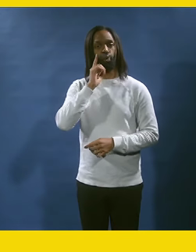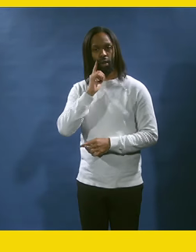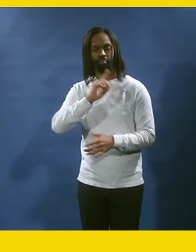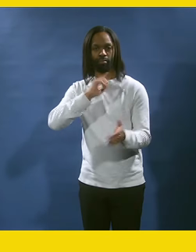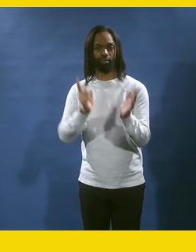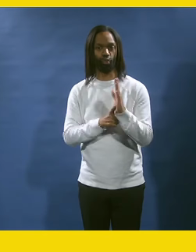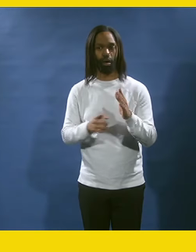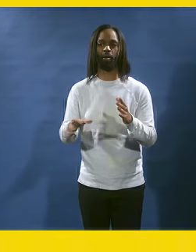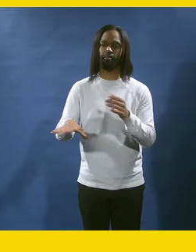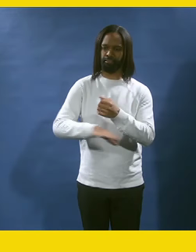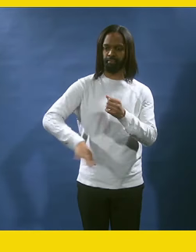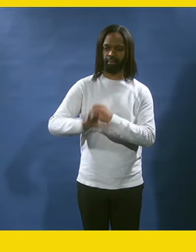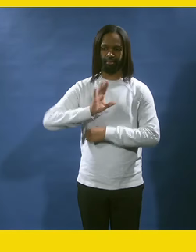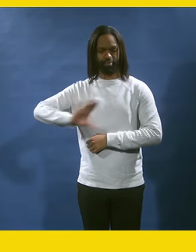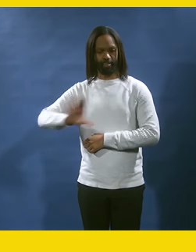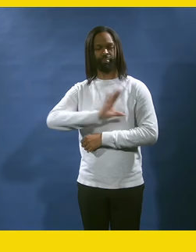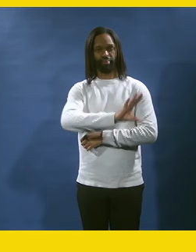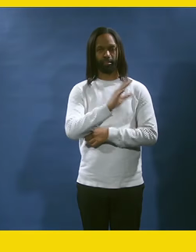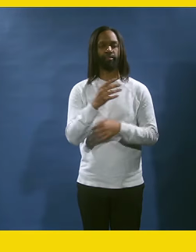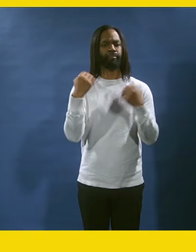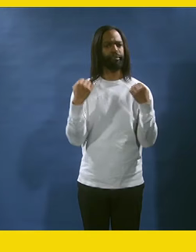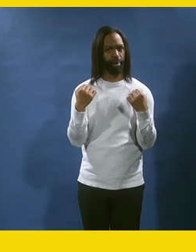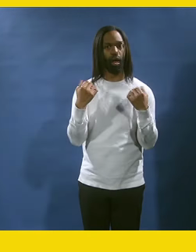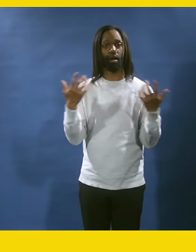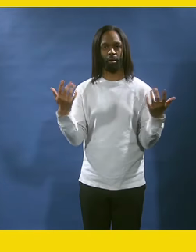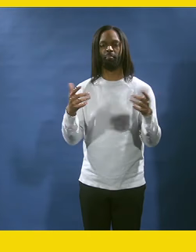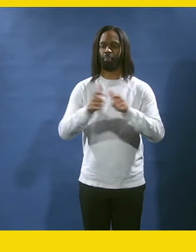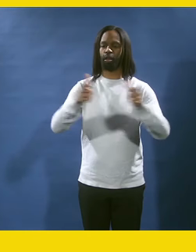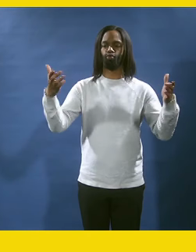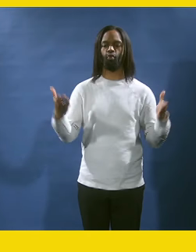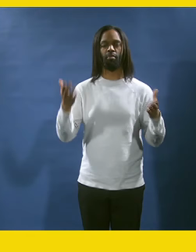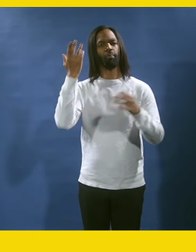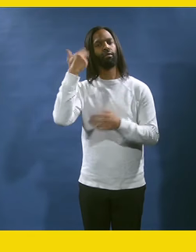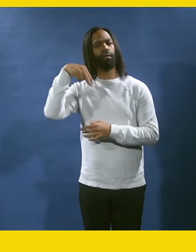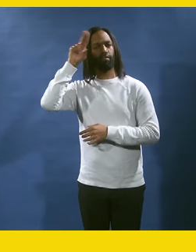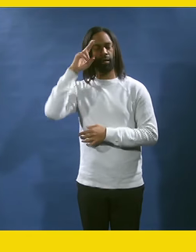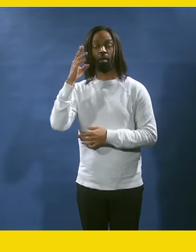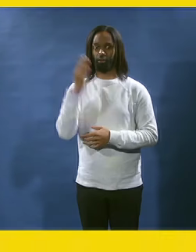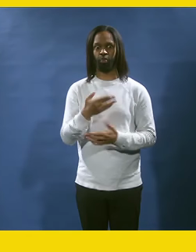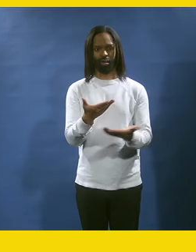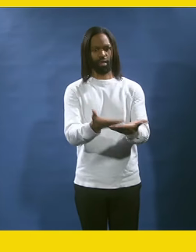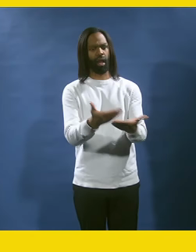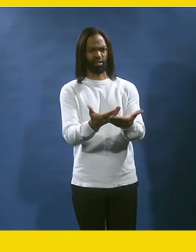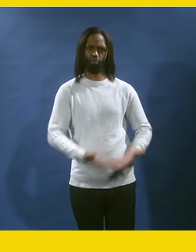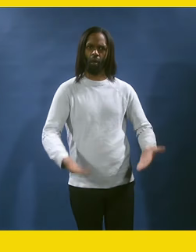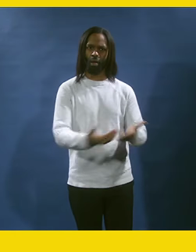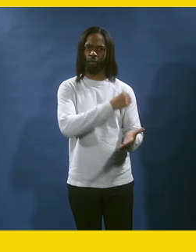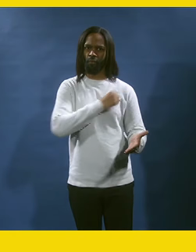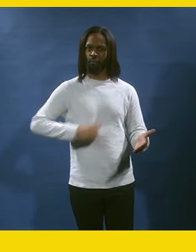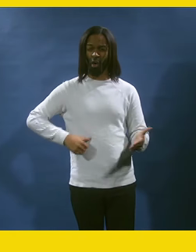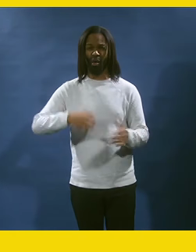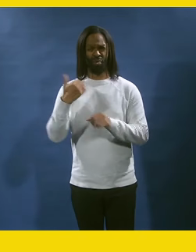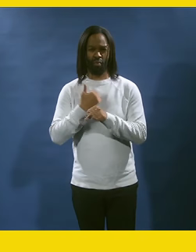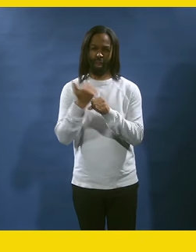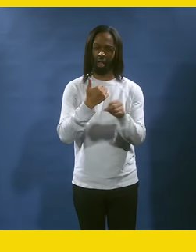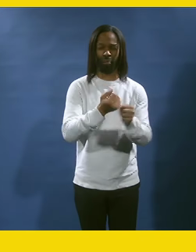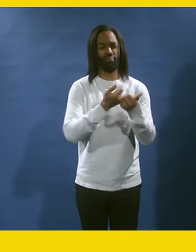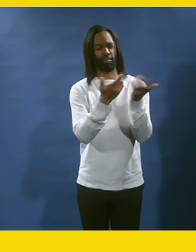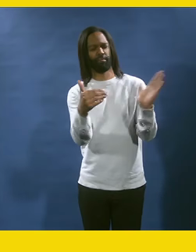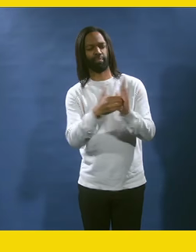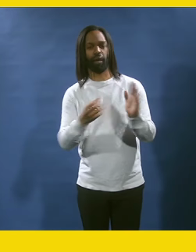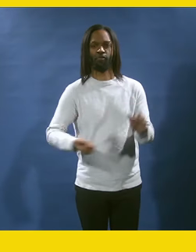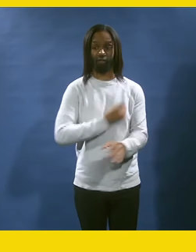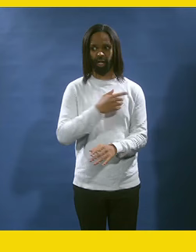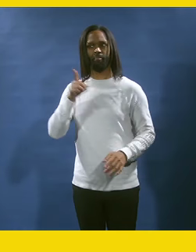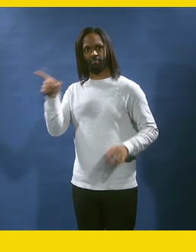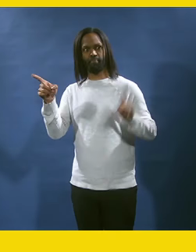fondamentaux, les instances européennes doivent se saisir davantage de ce fléau qui fait chaque année des milliers de victimes. Une